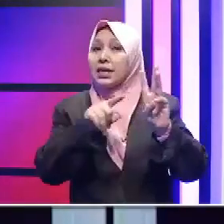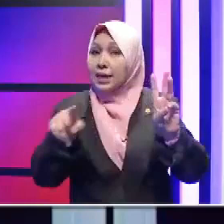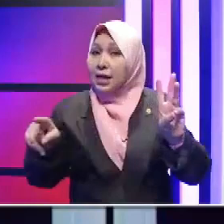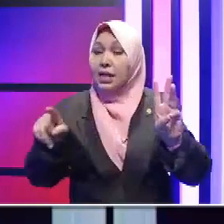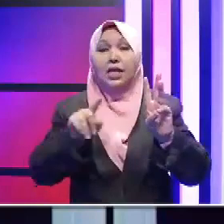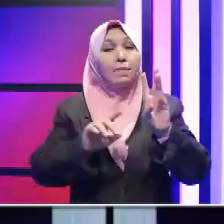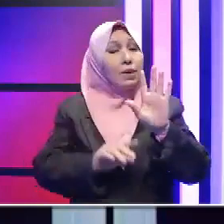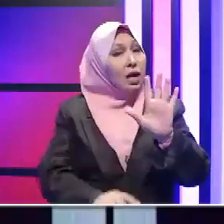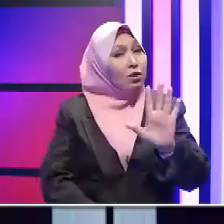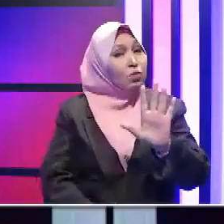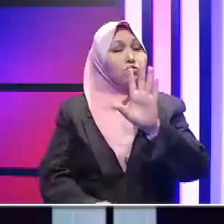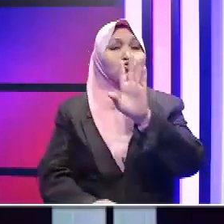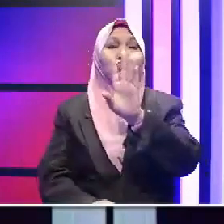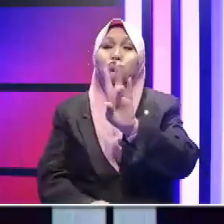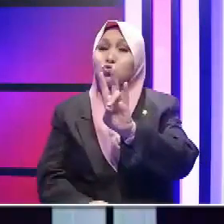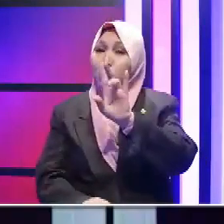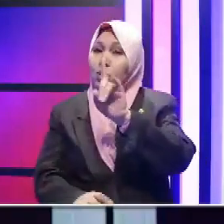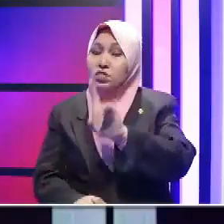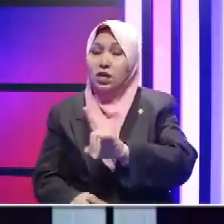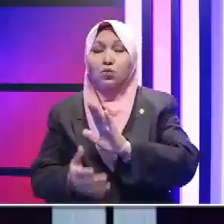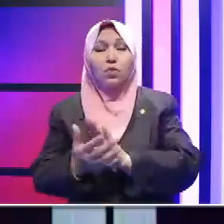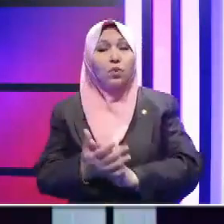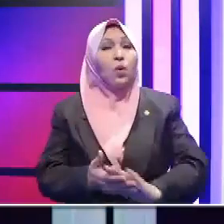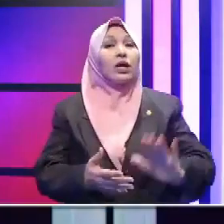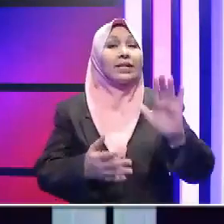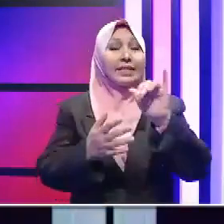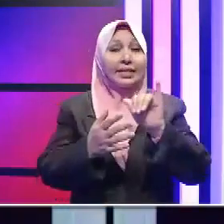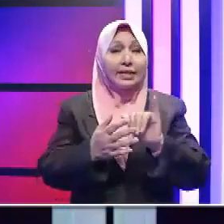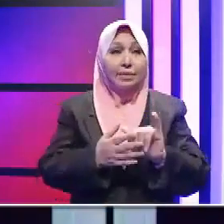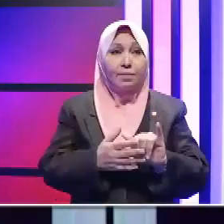halaman 571 yang